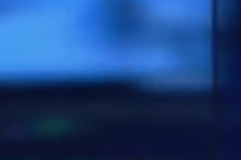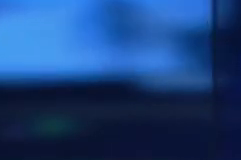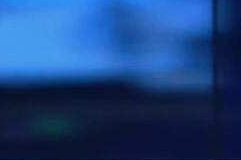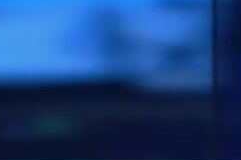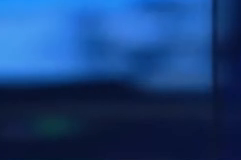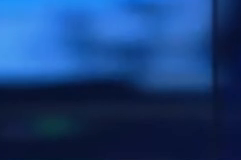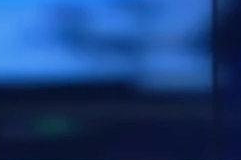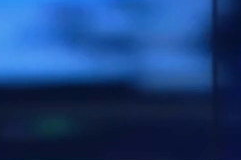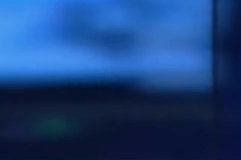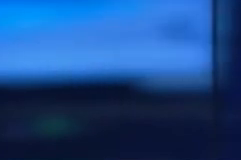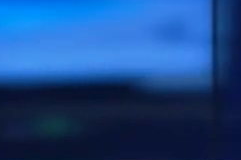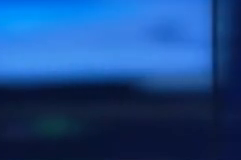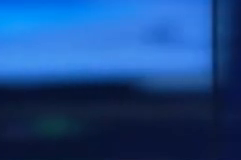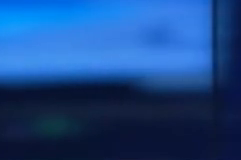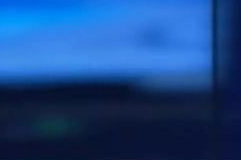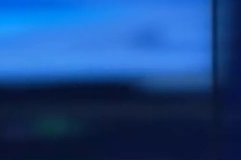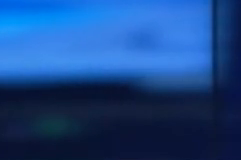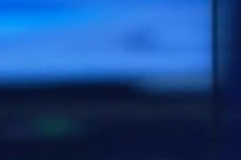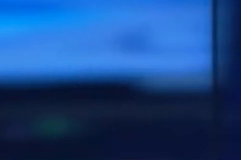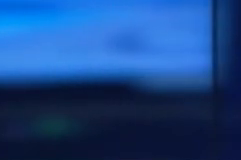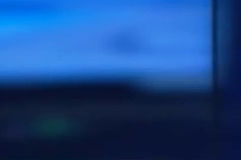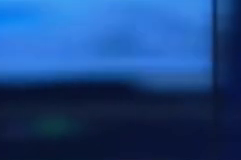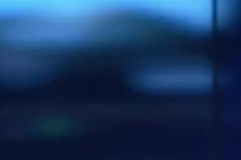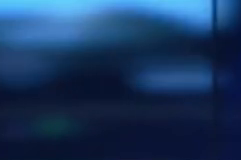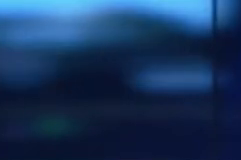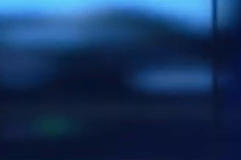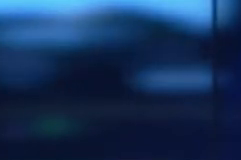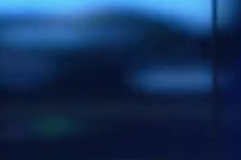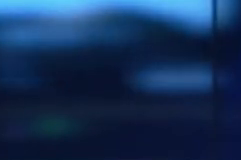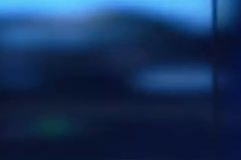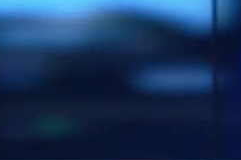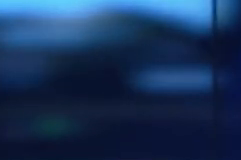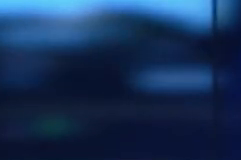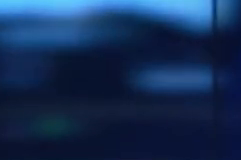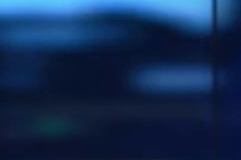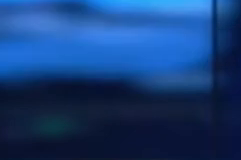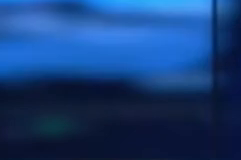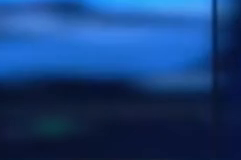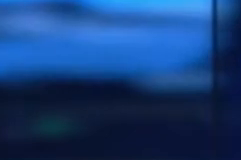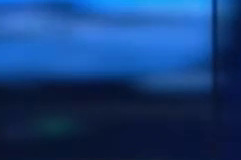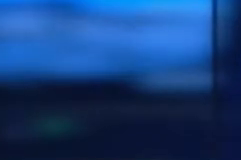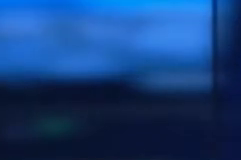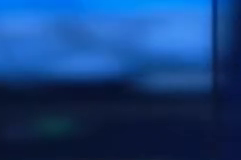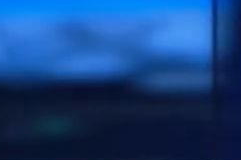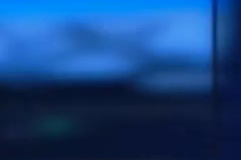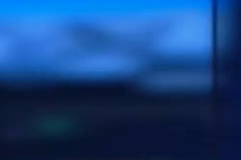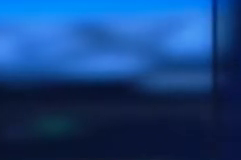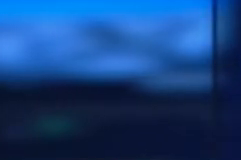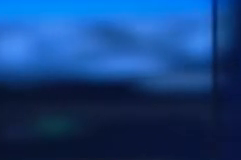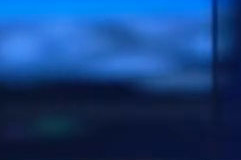الأمر وهذه المناظرات ستؤثر في الناخب التونسي وفي عملية اختيار الناخب التونسي، خاصة نحن نتحدث